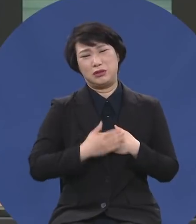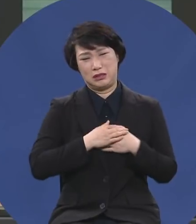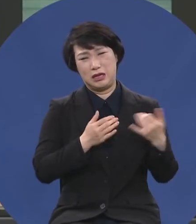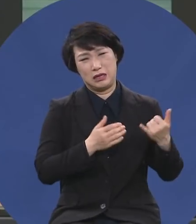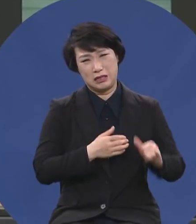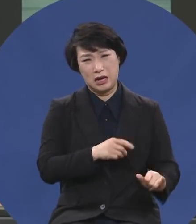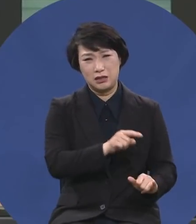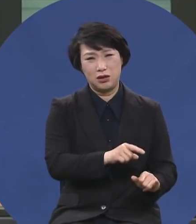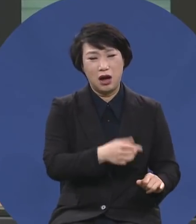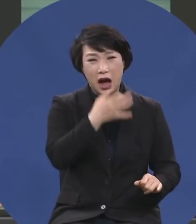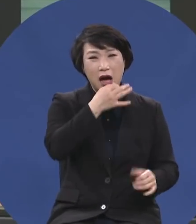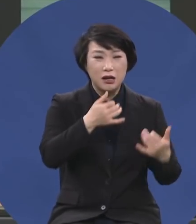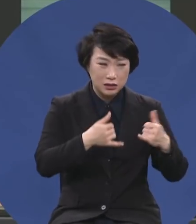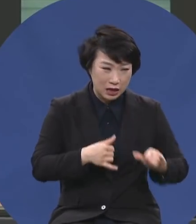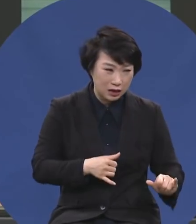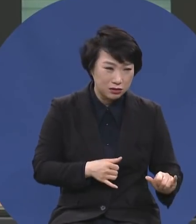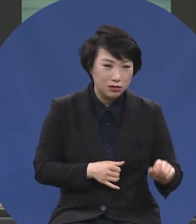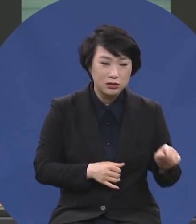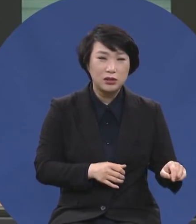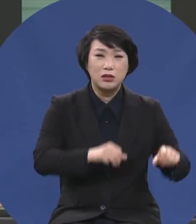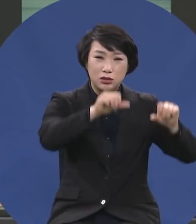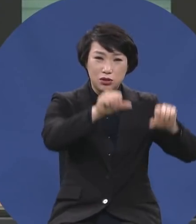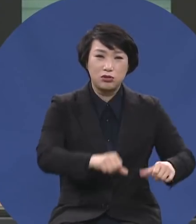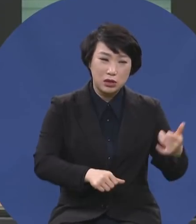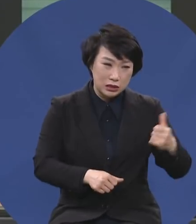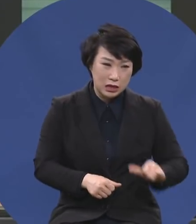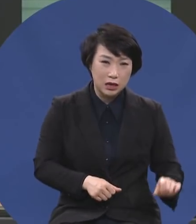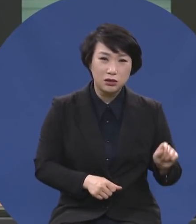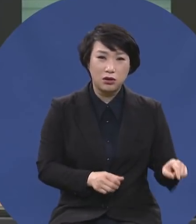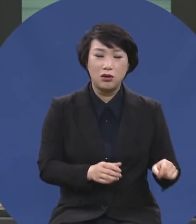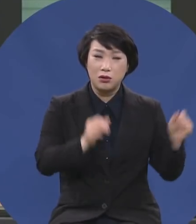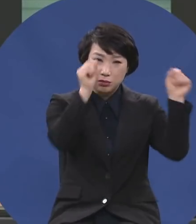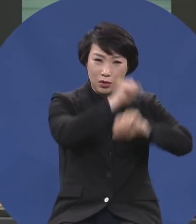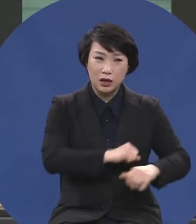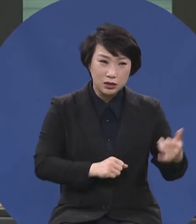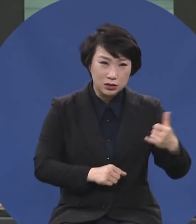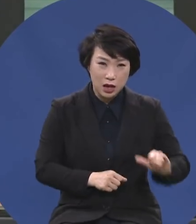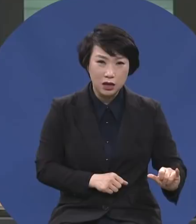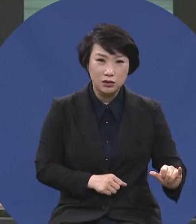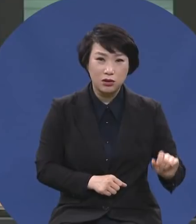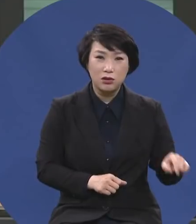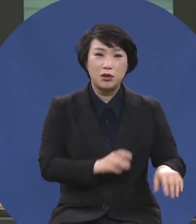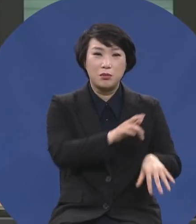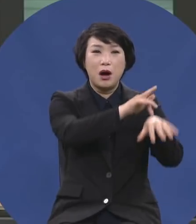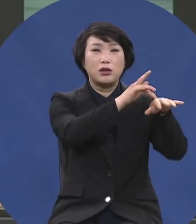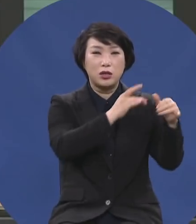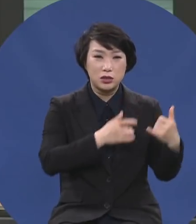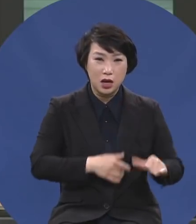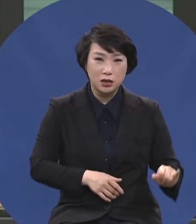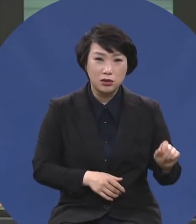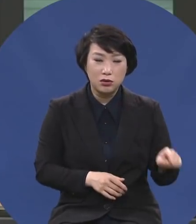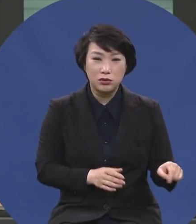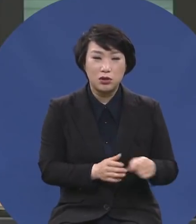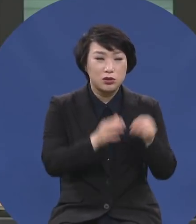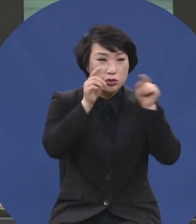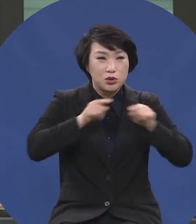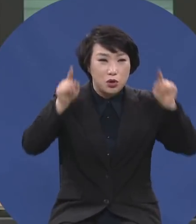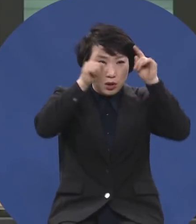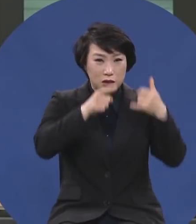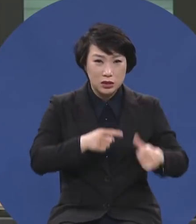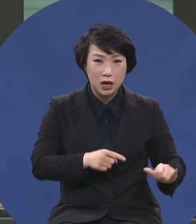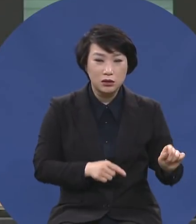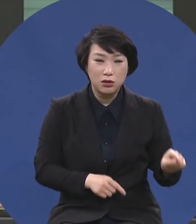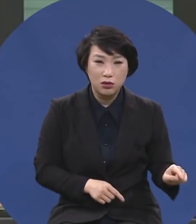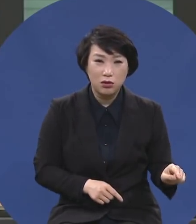자식, 정욕의 자식, 주주의 자식, 멸망의 자식, 마귀의 자식, 지옥의 자식.